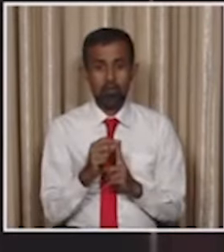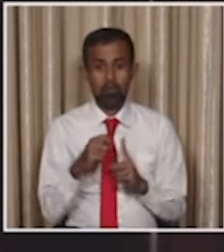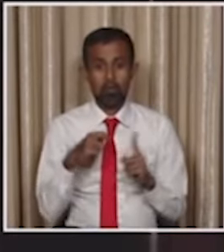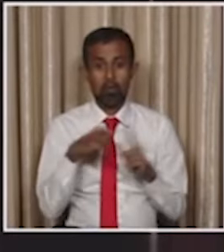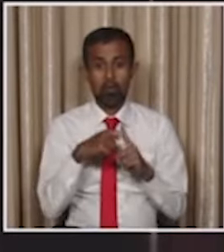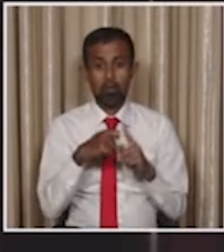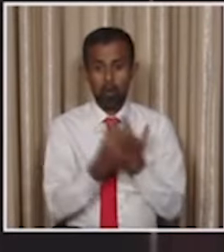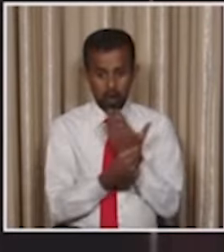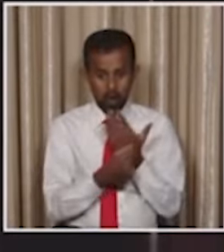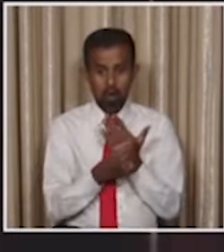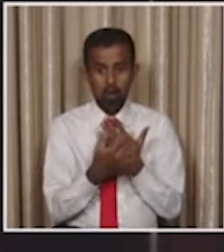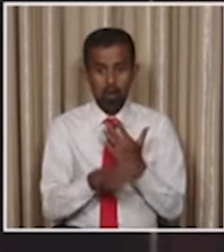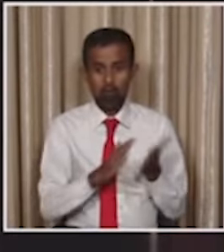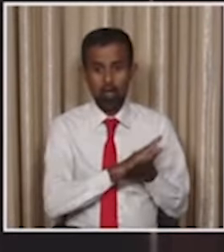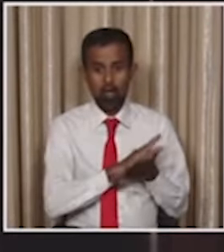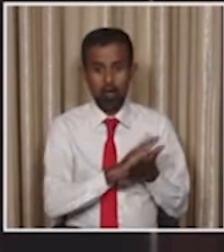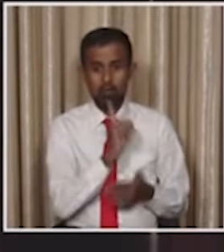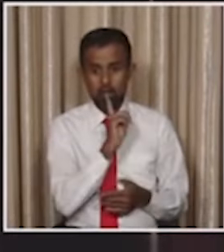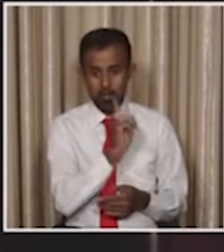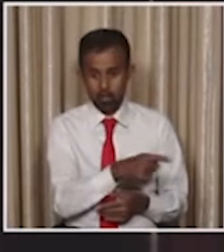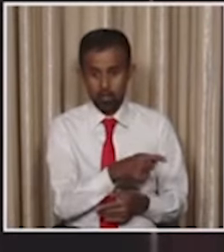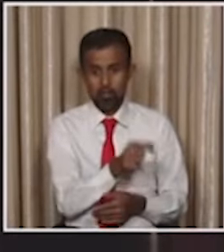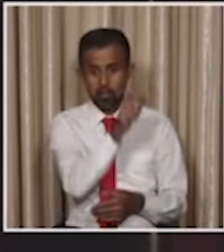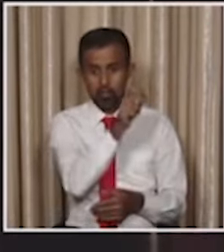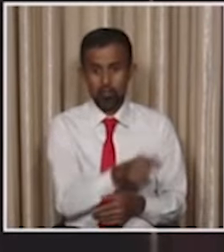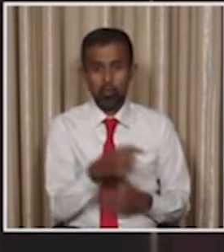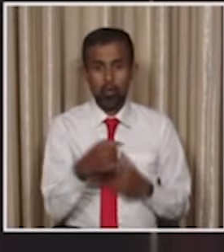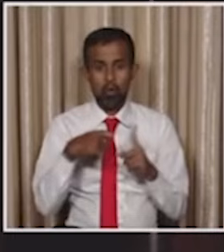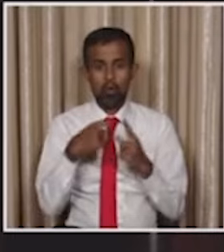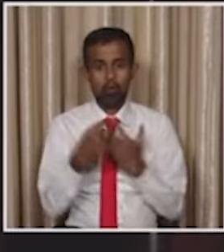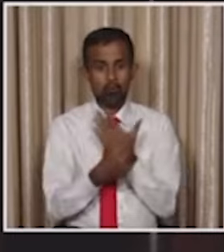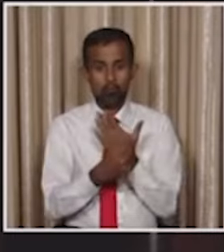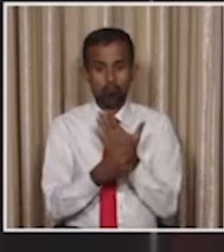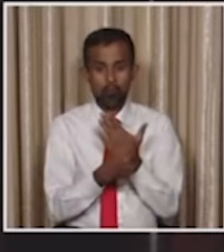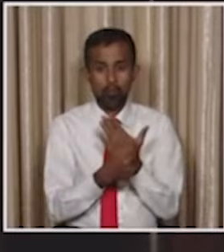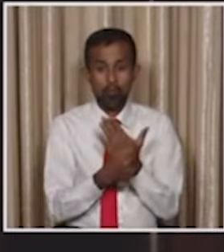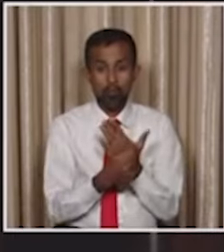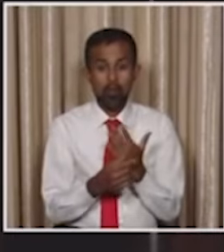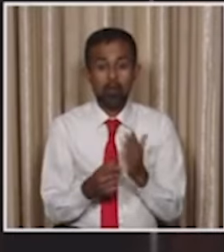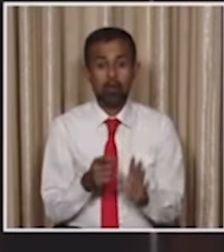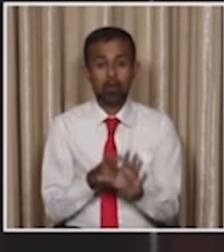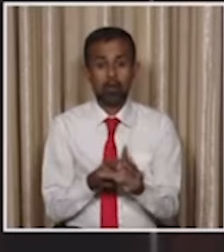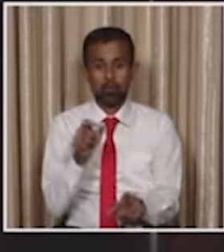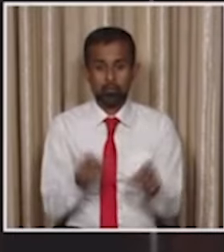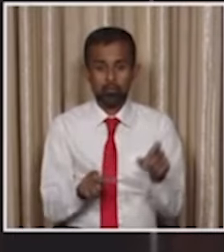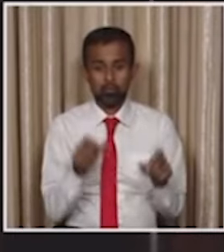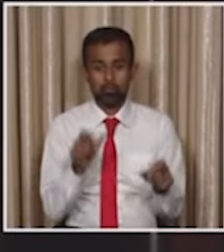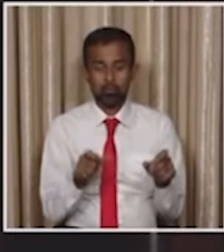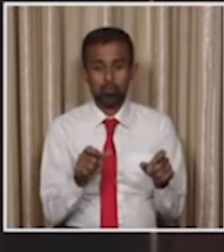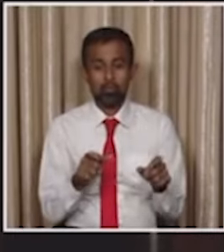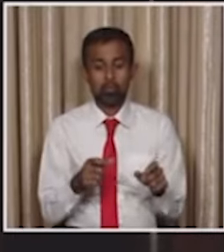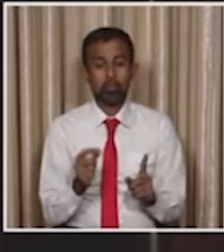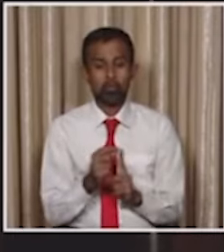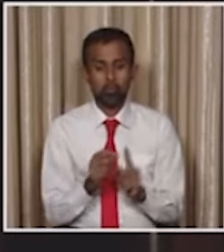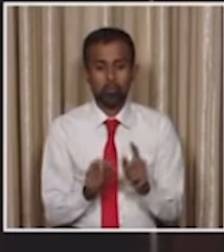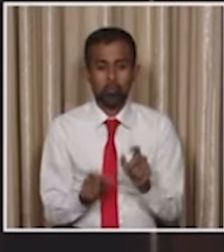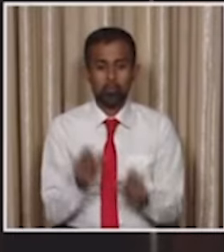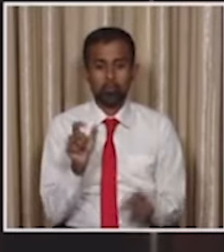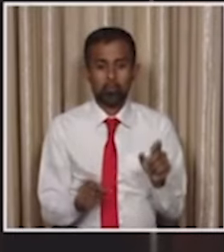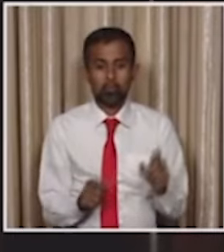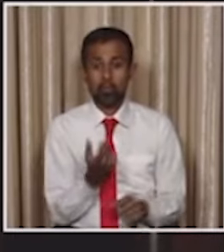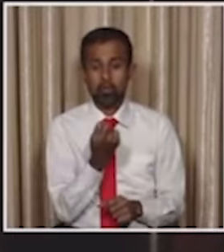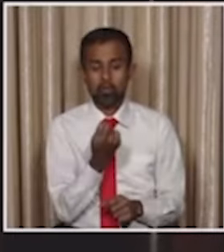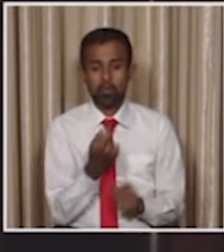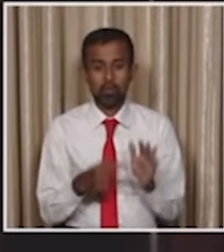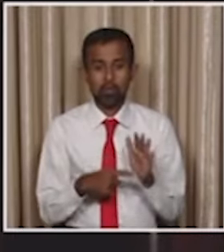දන්නවා. හරියට අපි කියනවා තමුන්නාසට කොකේන් ගහන්න නෙවෙයි, මෙලට තරුණ ජනයාගේ දුප්පත් මිනිසුන්ගේ මුදල්